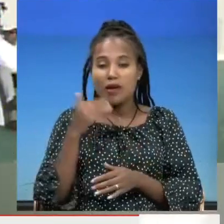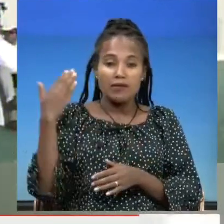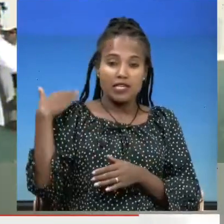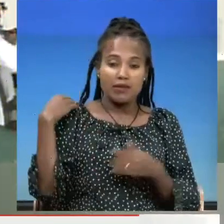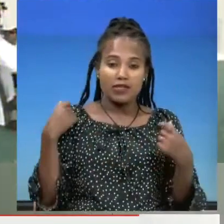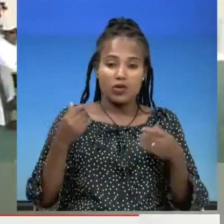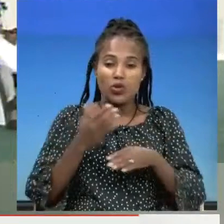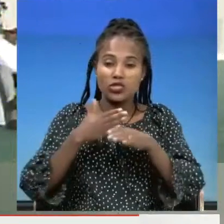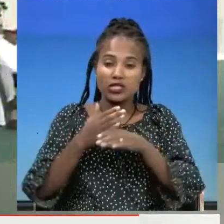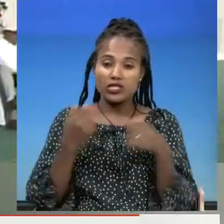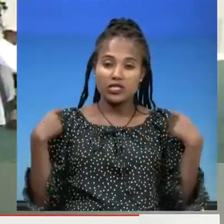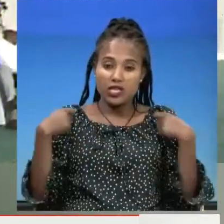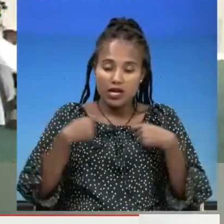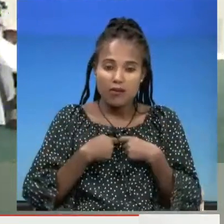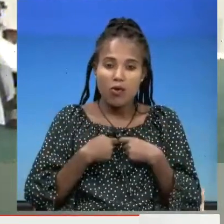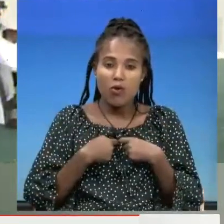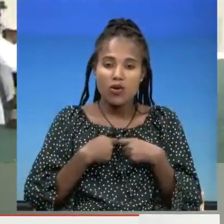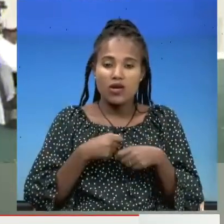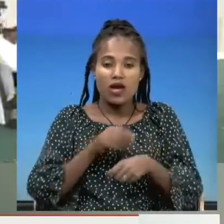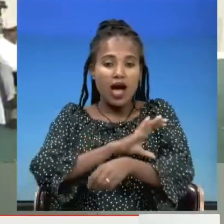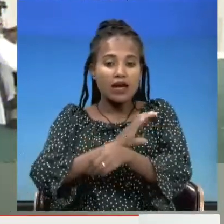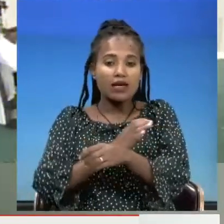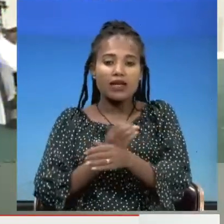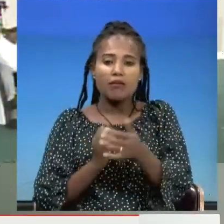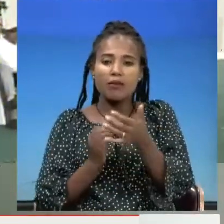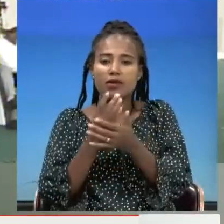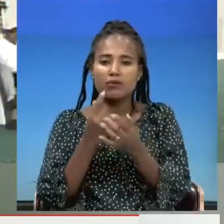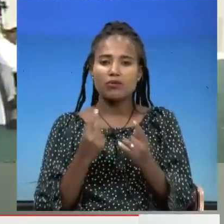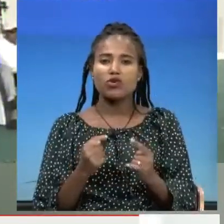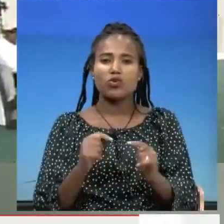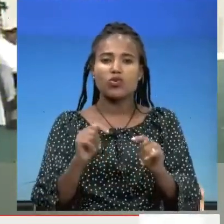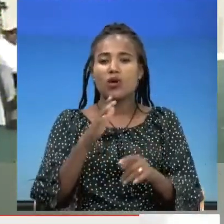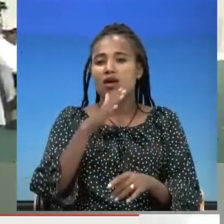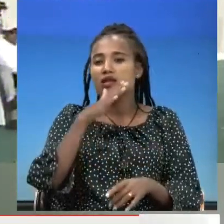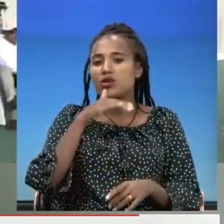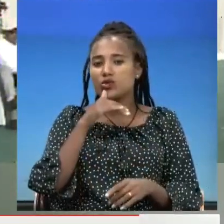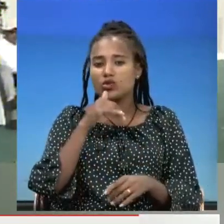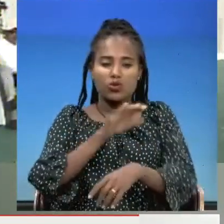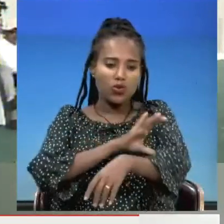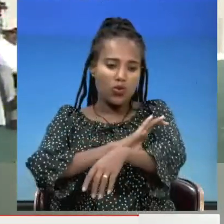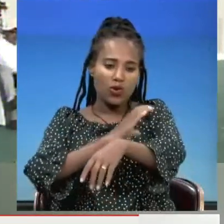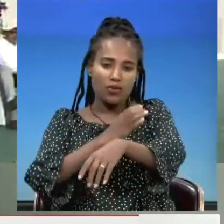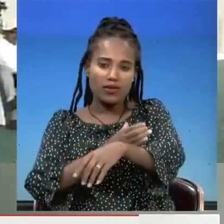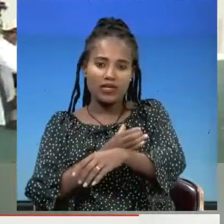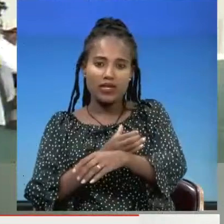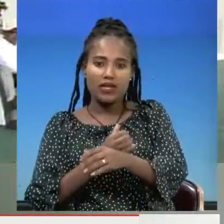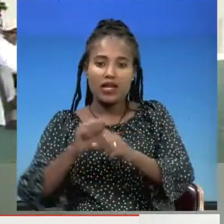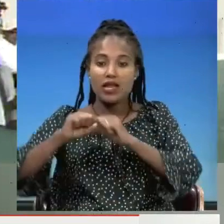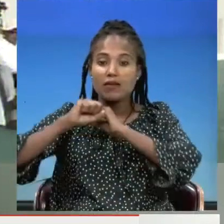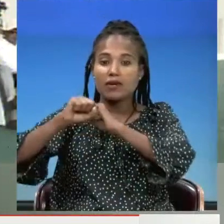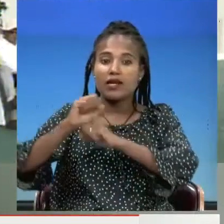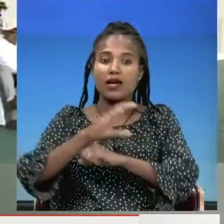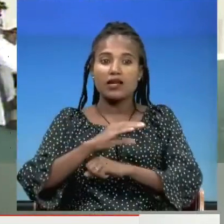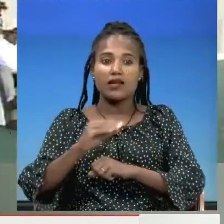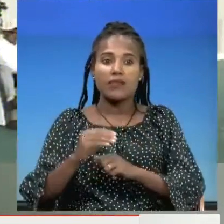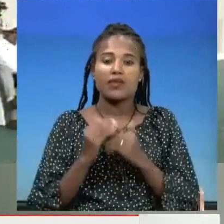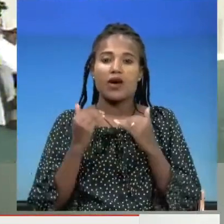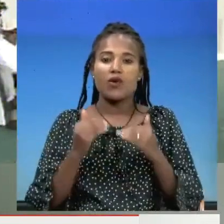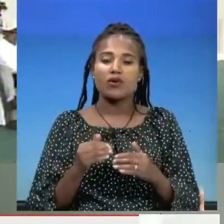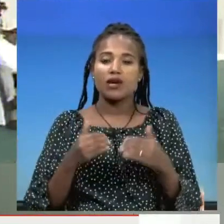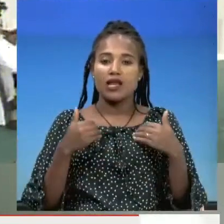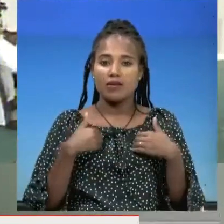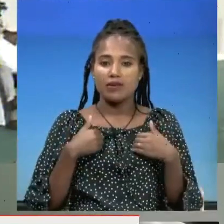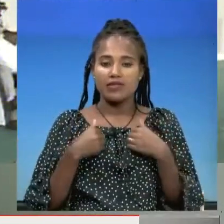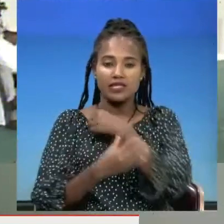እንጨት ተሸክመው ኢነርጂ ለማምረት የሚጥሩ እናቶችን ጉልበት ለመከላከልና አሁን